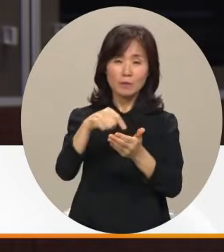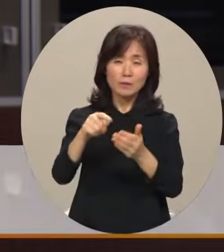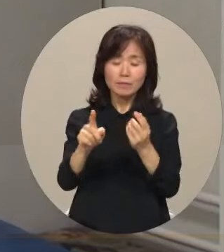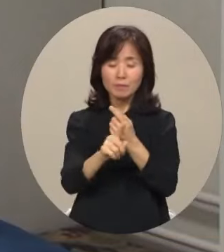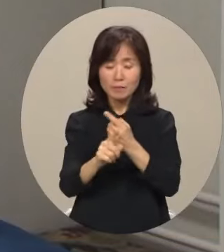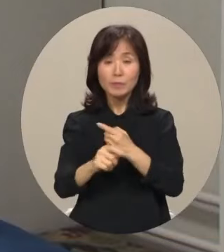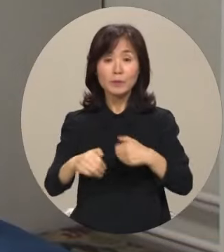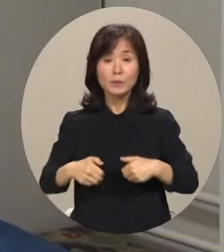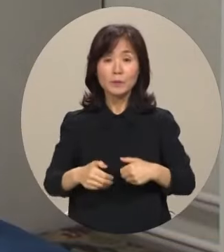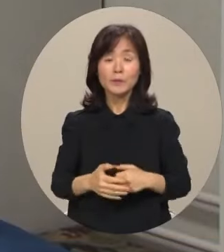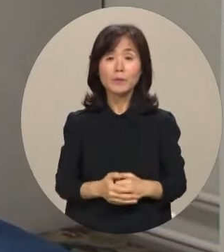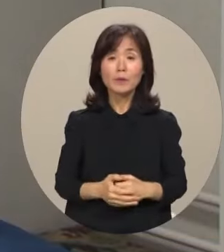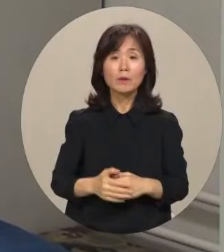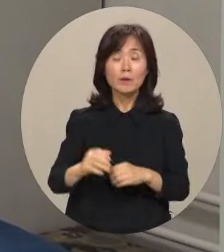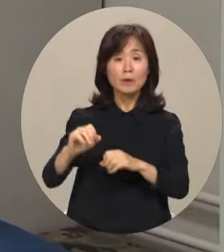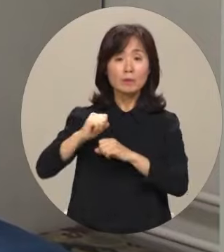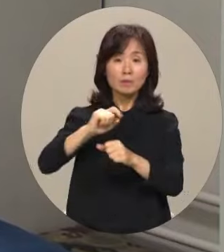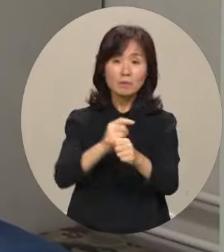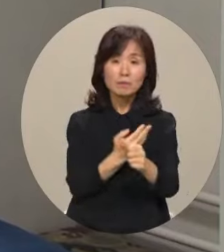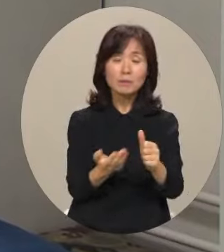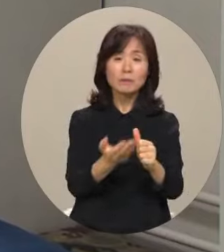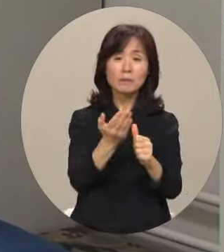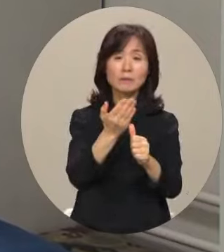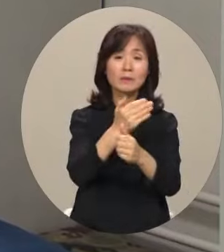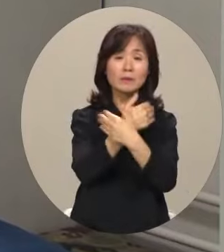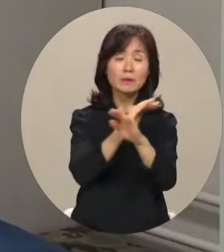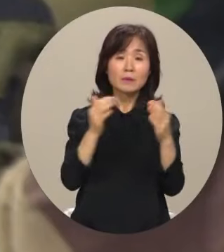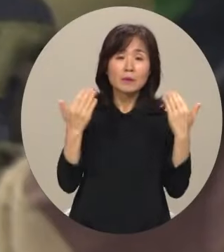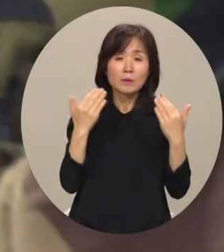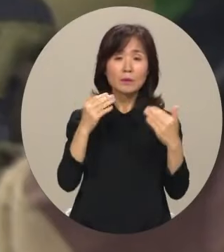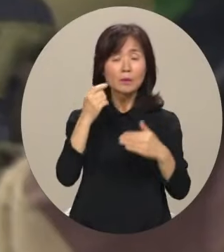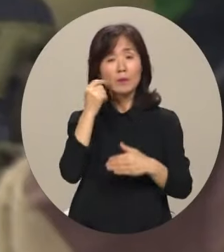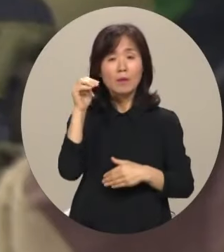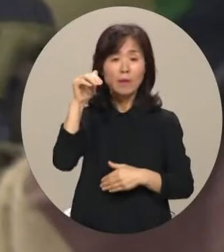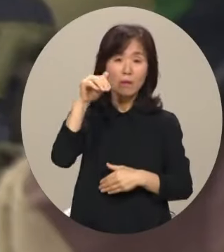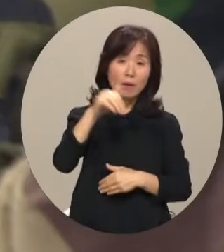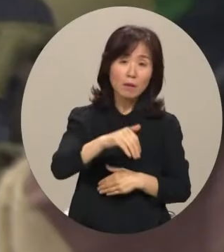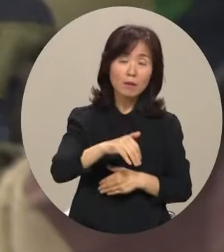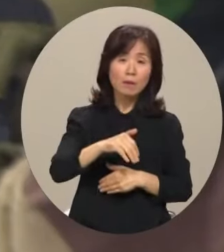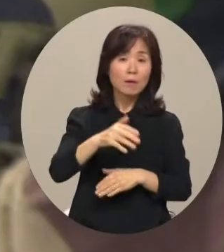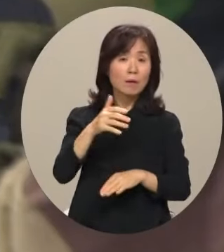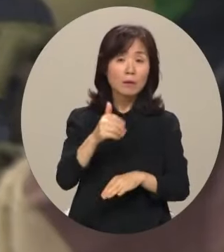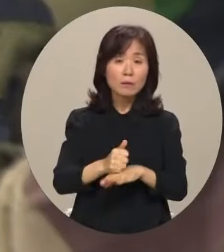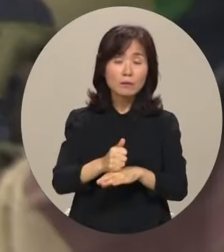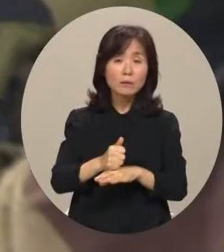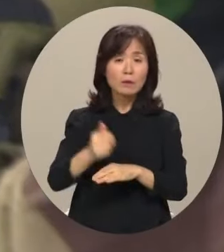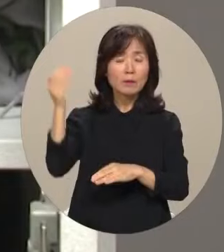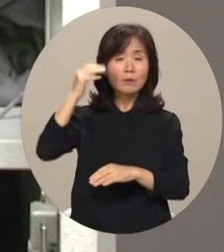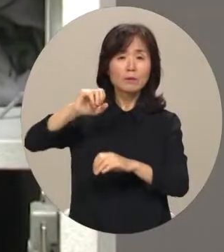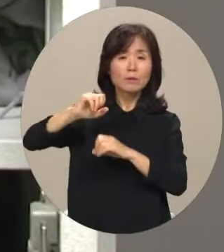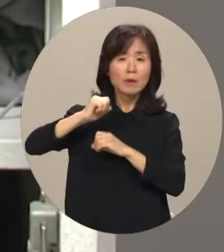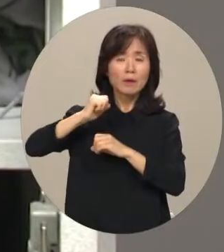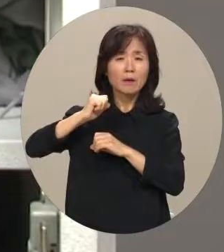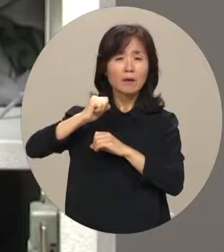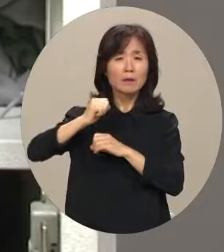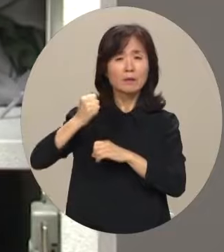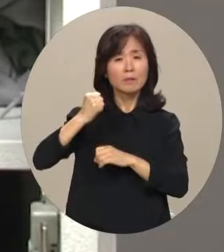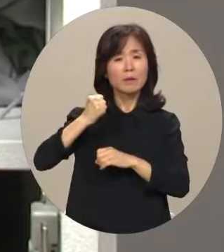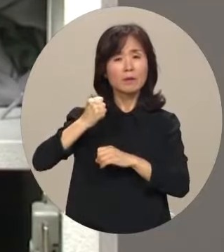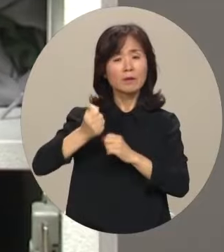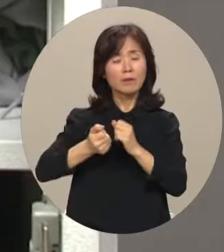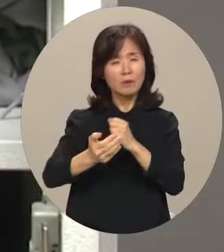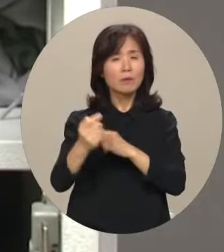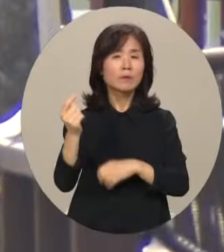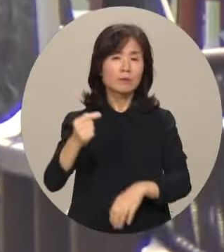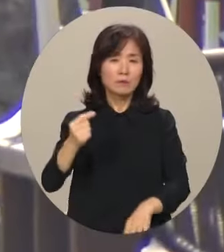필요하다 군 간부를 양성하는 사관학교 선호도가 떨어지면 장기적으로 우리 국방의 경쟁력에도 영향을 미칠 수